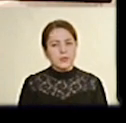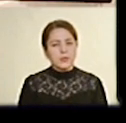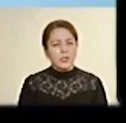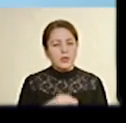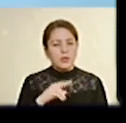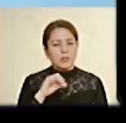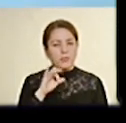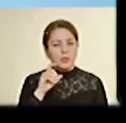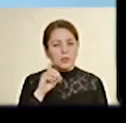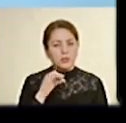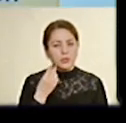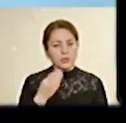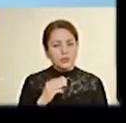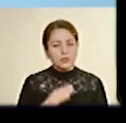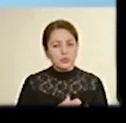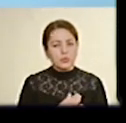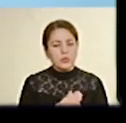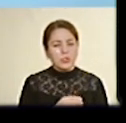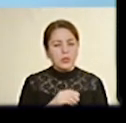Parxish usuli,